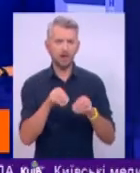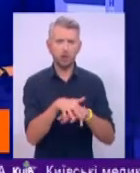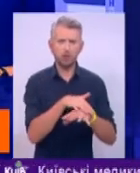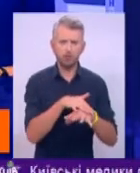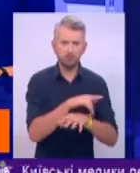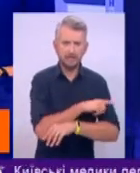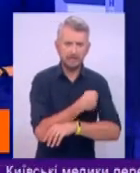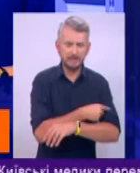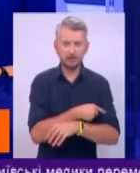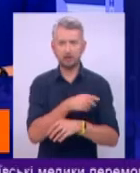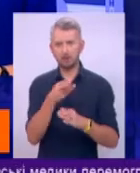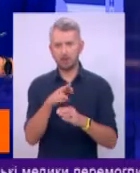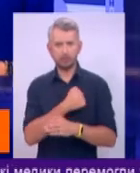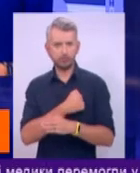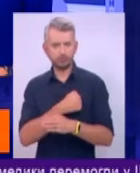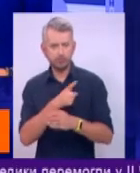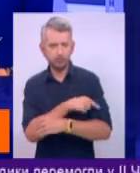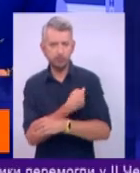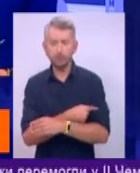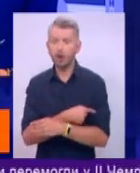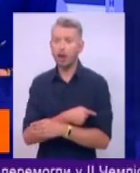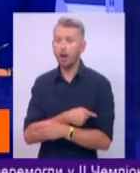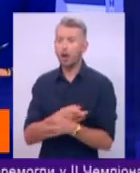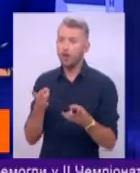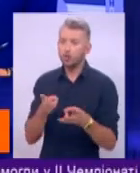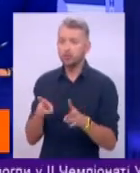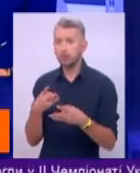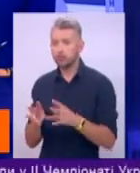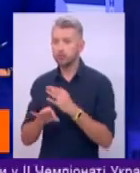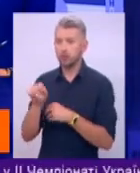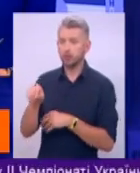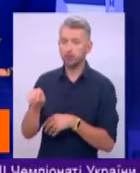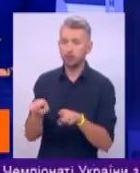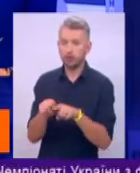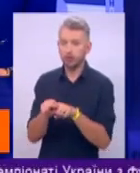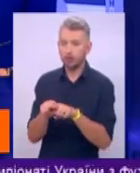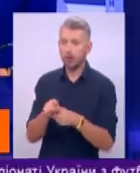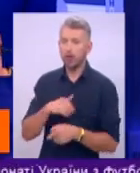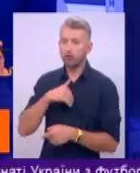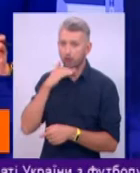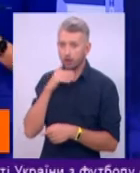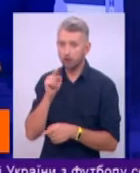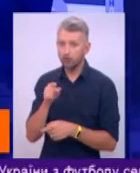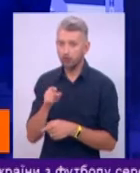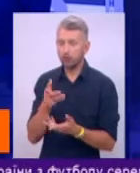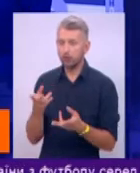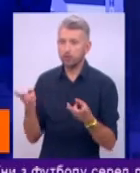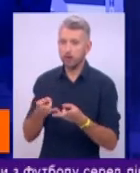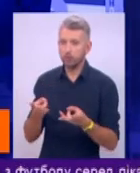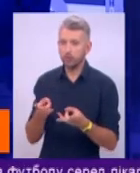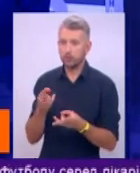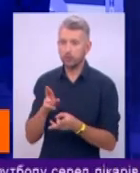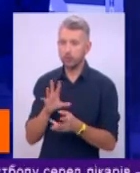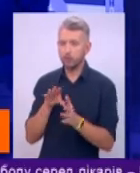для відомчої медицини. А скажіть, от запит безпосередньо на Сході є? От достатньо цього запиту